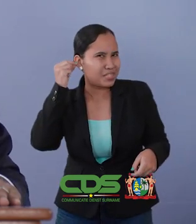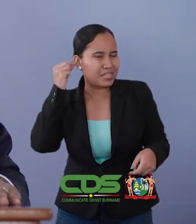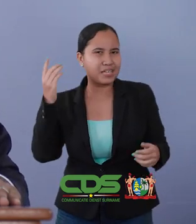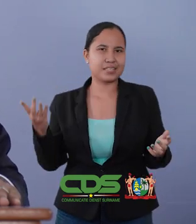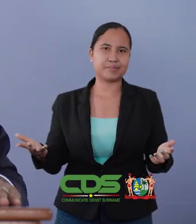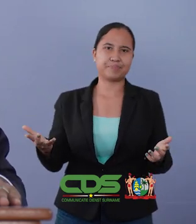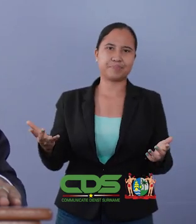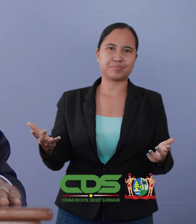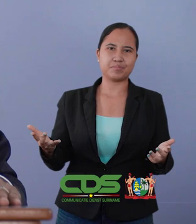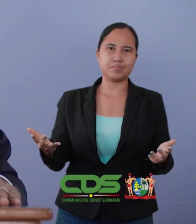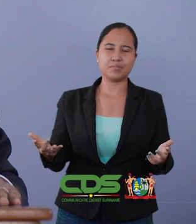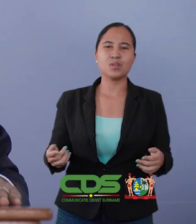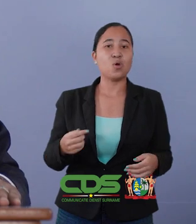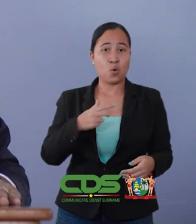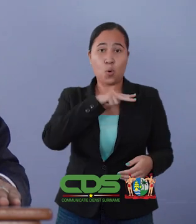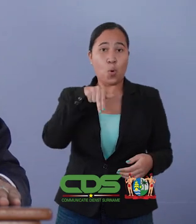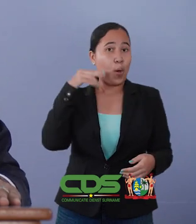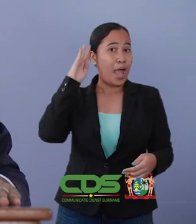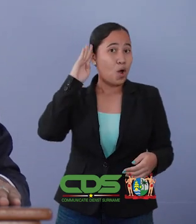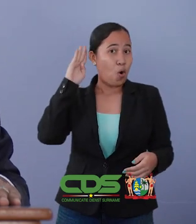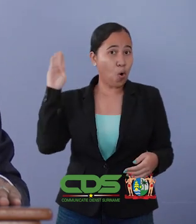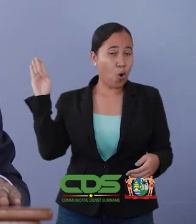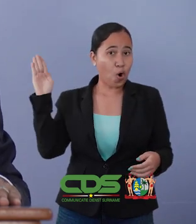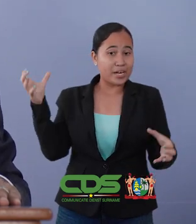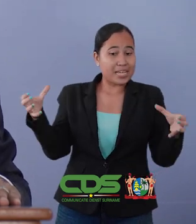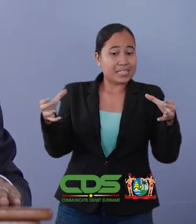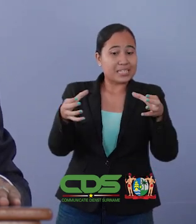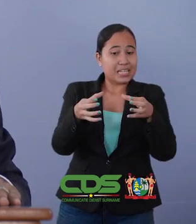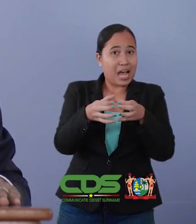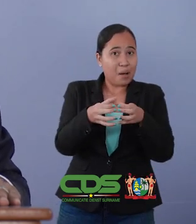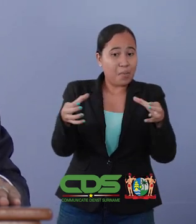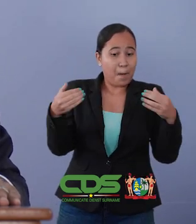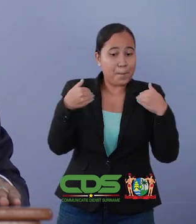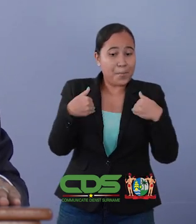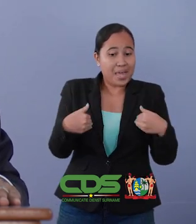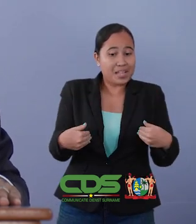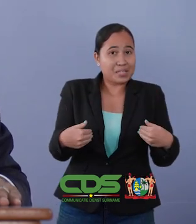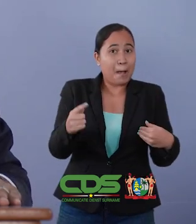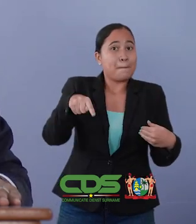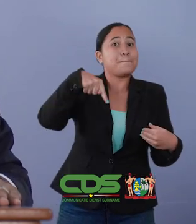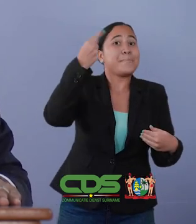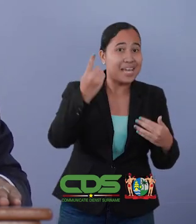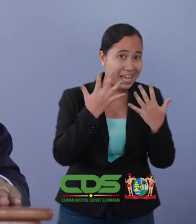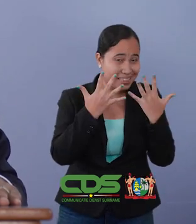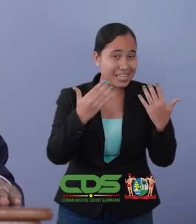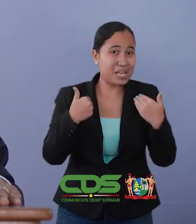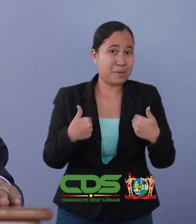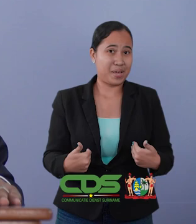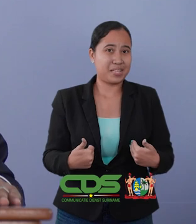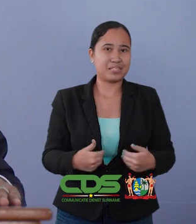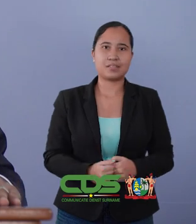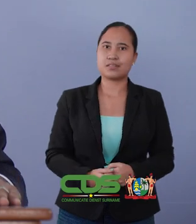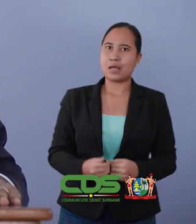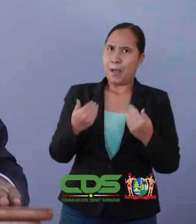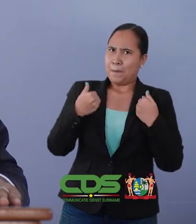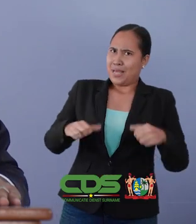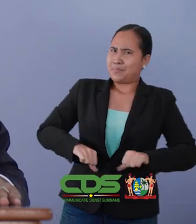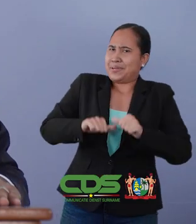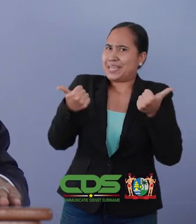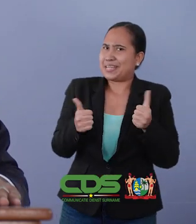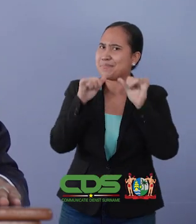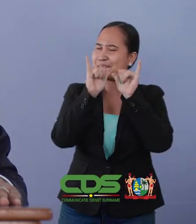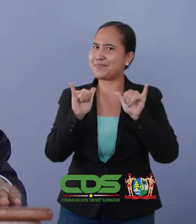COVID-19. Het komt ons ter oren dat het samenscholingsverbod wordt overschreden. Mensen beginnen te